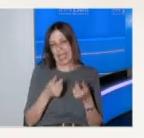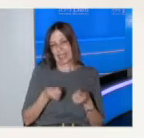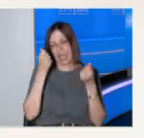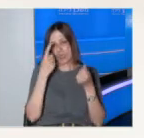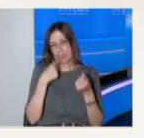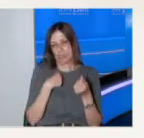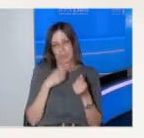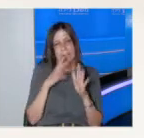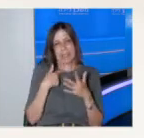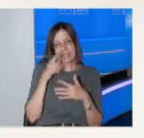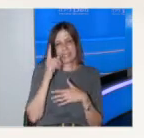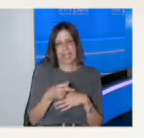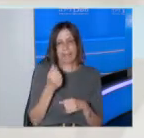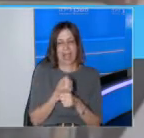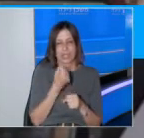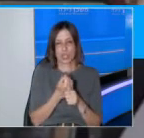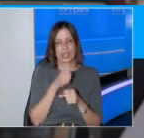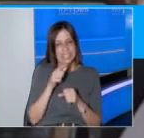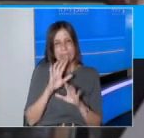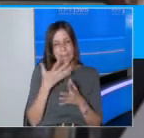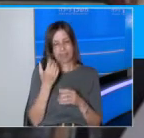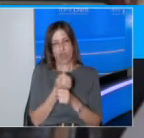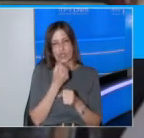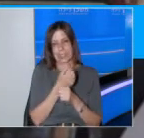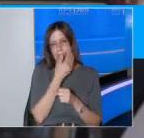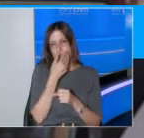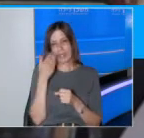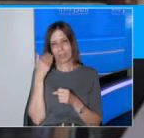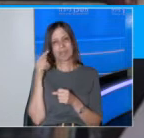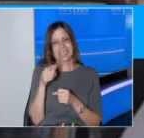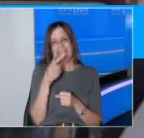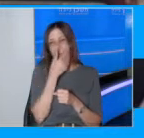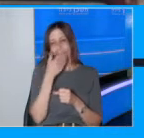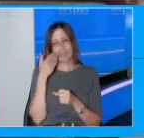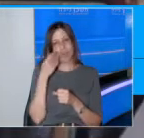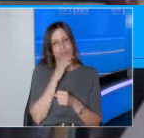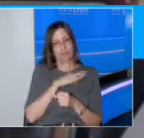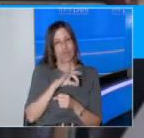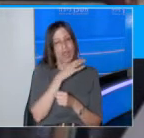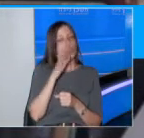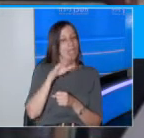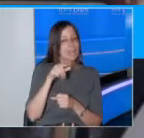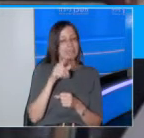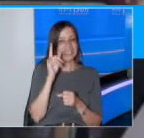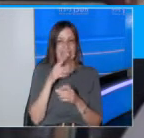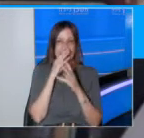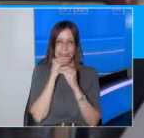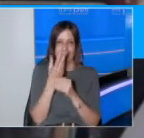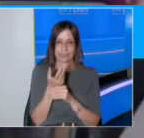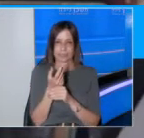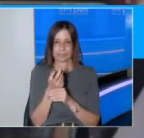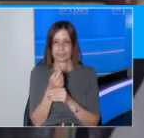לנו מה אנחנו צריכים לעשות? זה מה שאנחנו עושים בכיפור, זה יום הכיפורים שלנו, גם על זה צריך לדבר.